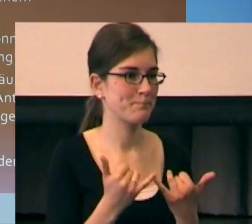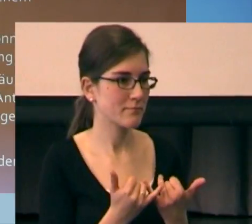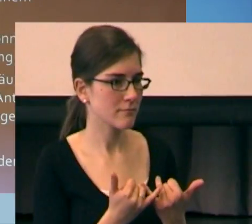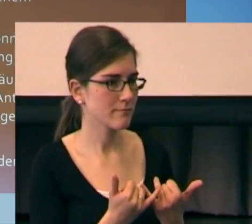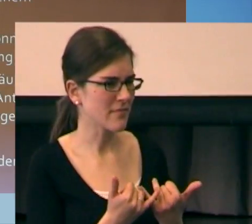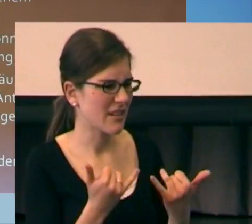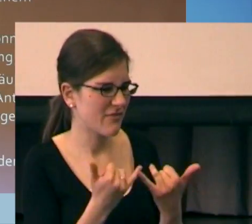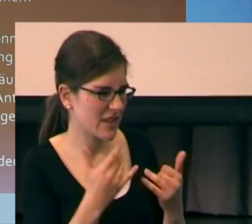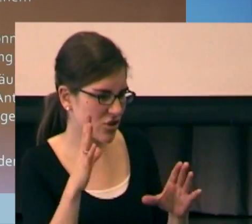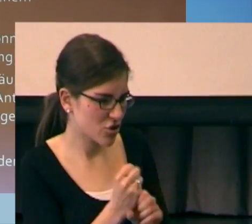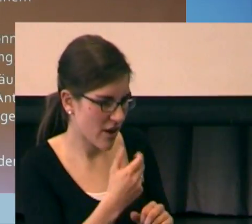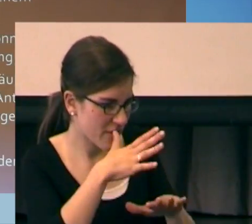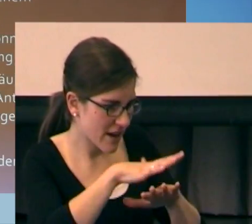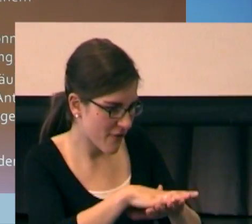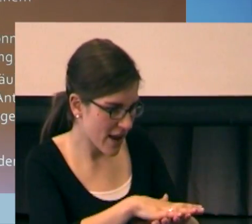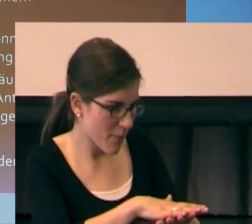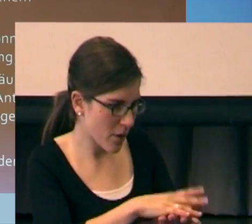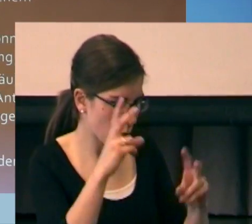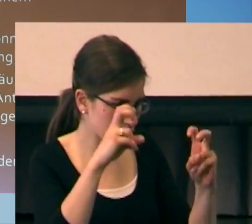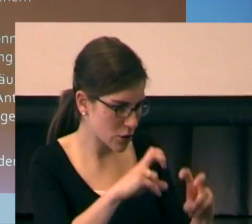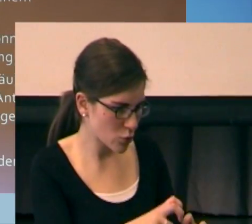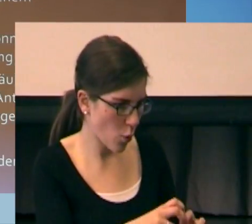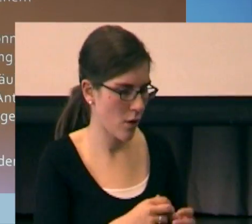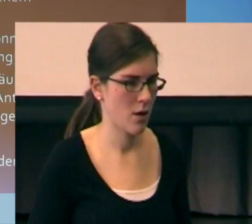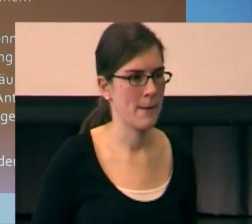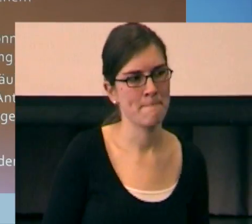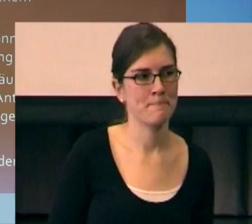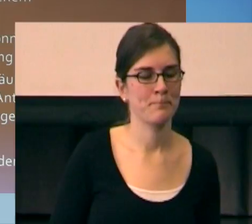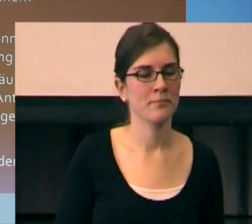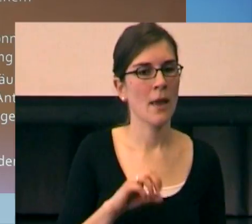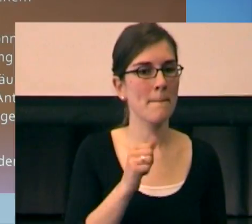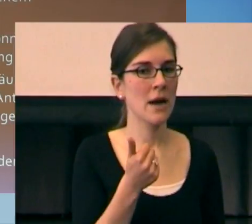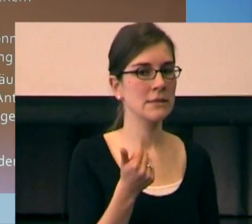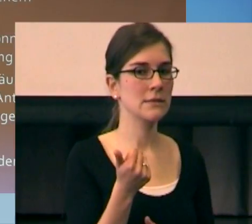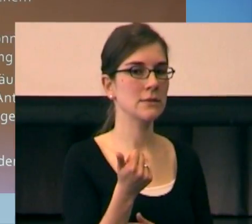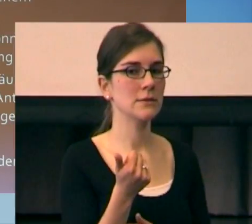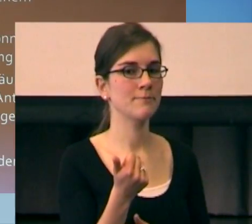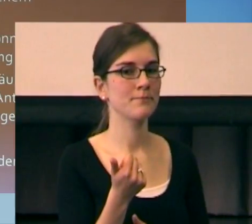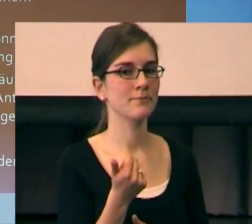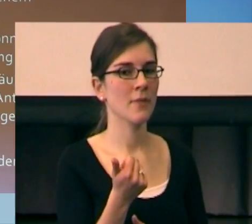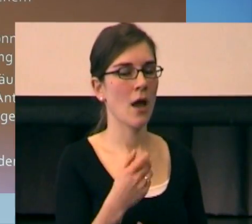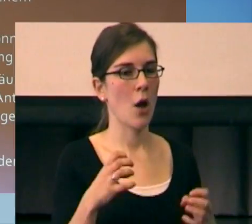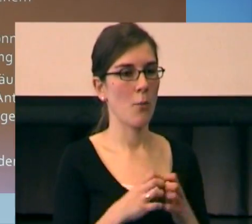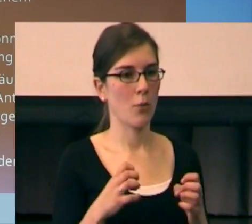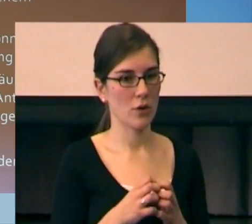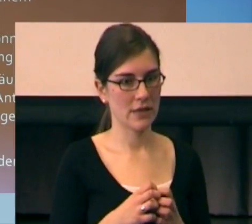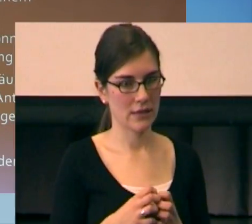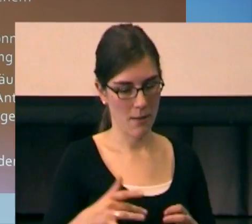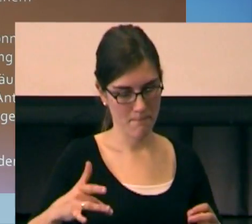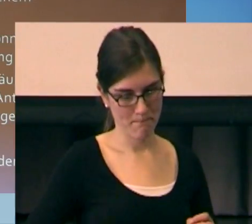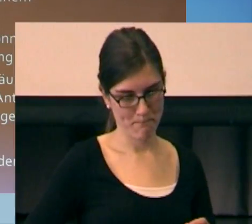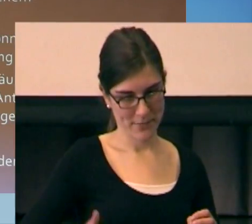histologischen Untersuchungen, also die feingeweblichen Untersuchungen. Es wird meistens durch die sogenannte Prostatastanze oder